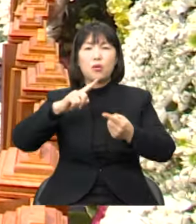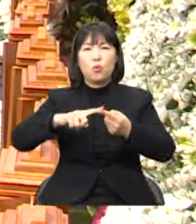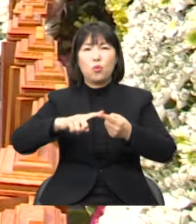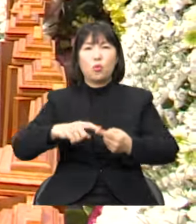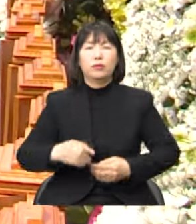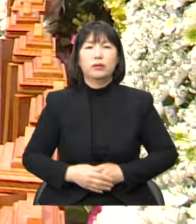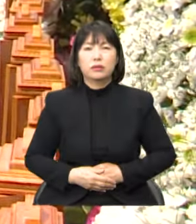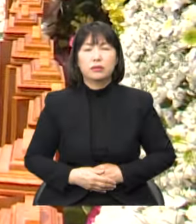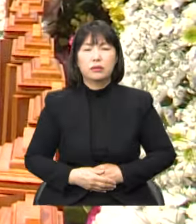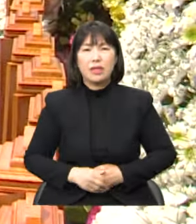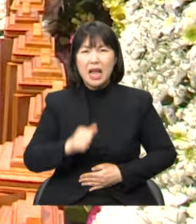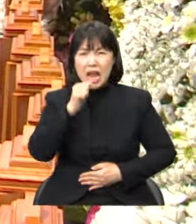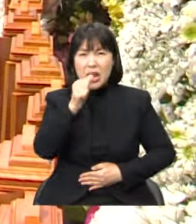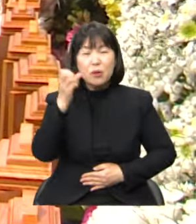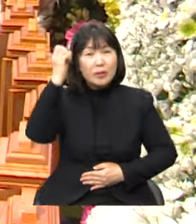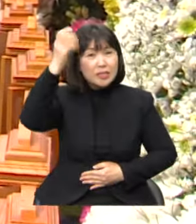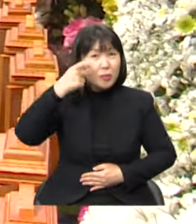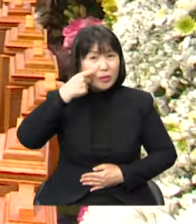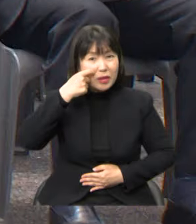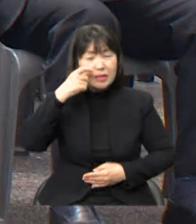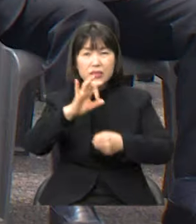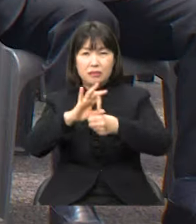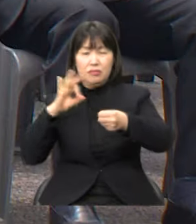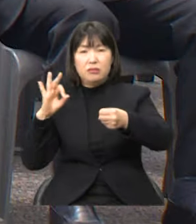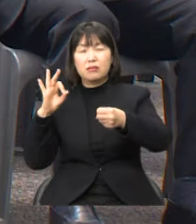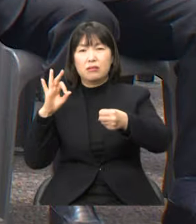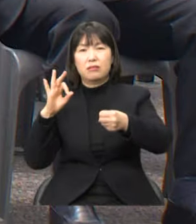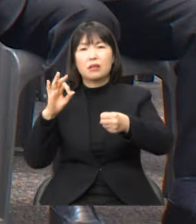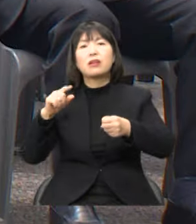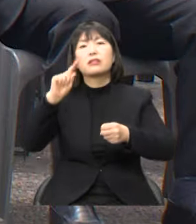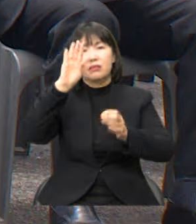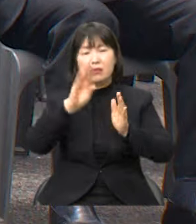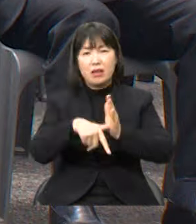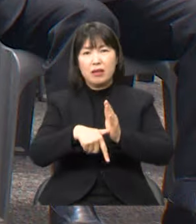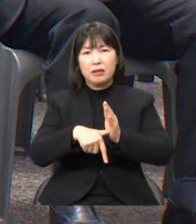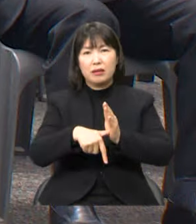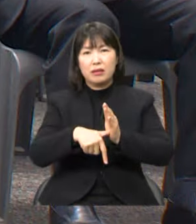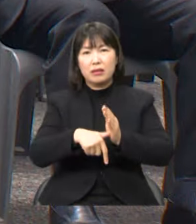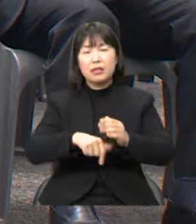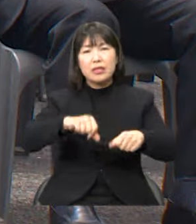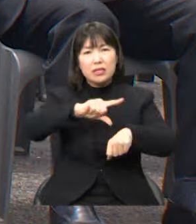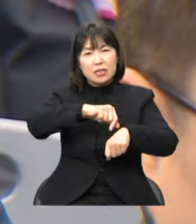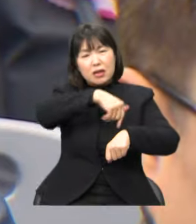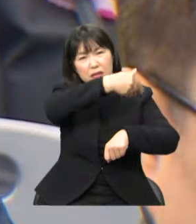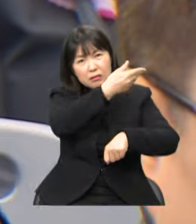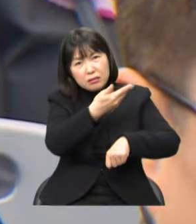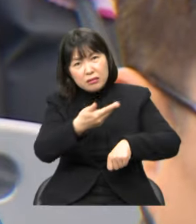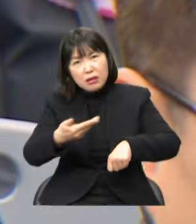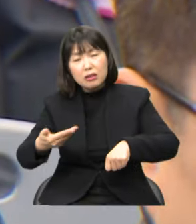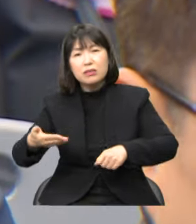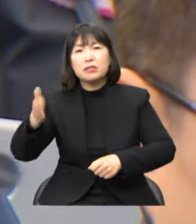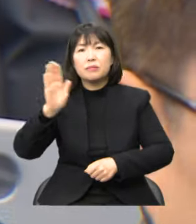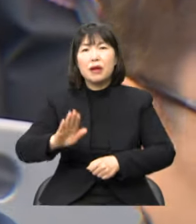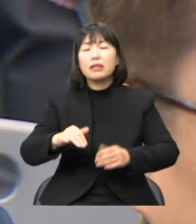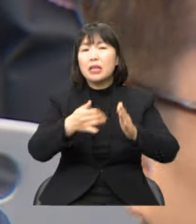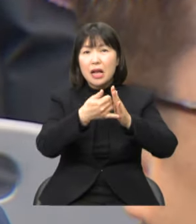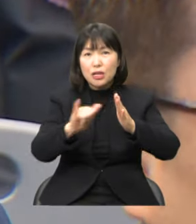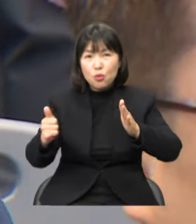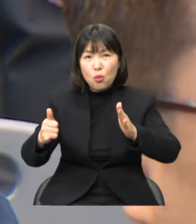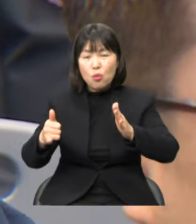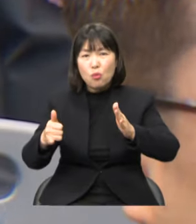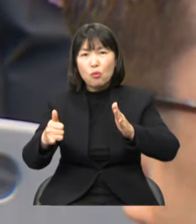결코 잊을 수 없는 10년전 그날 강산이 바뀔 정도로 긴세월이 흘렀지만 유가족들은 여전히